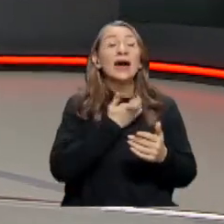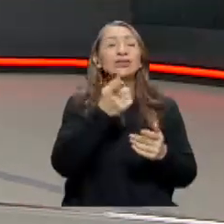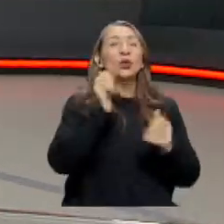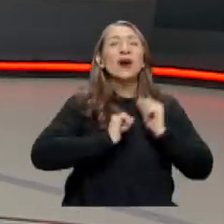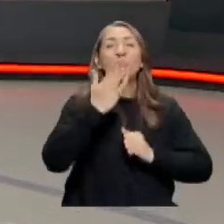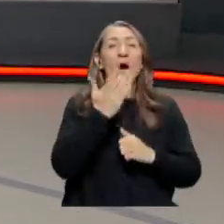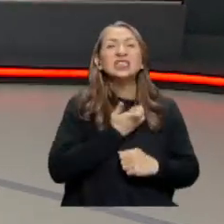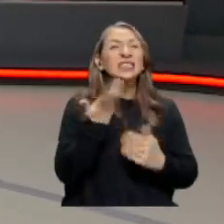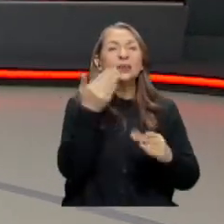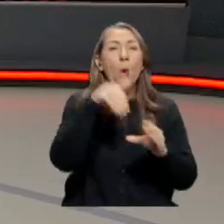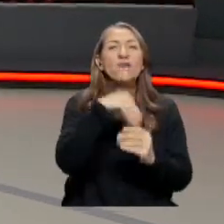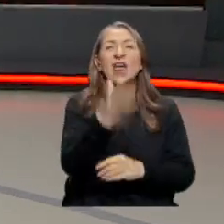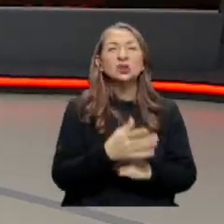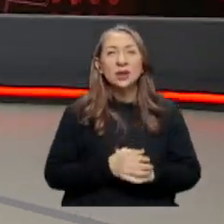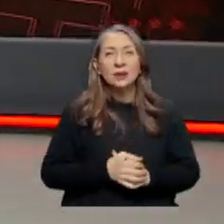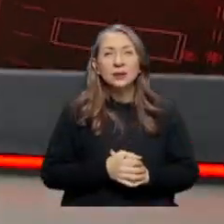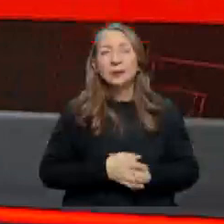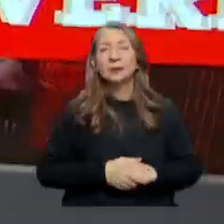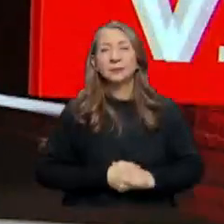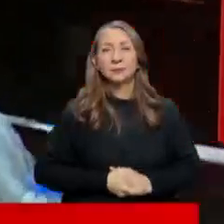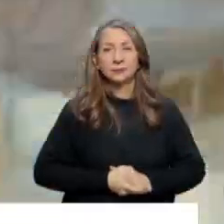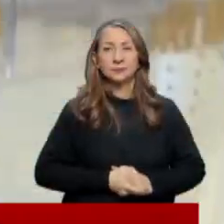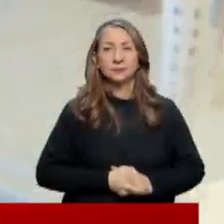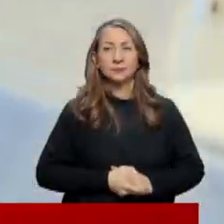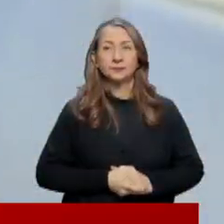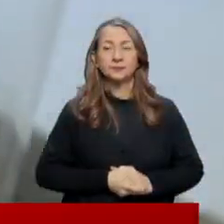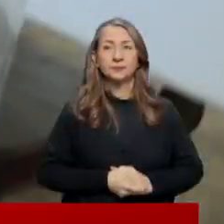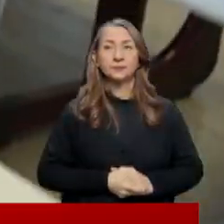Öğrenciler nasıl oy verecek?